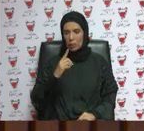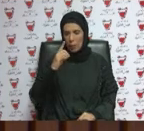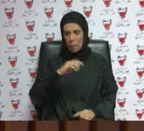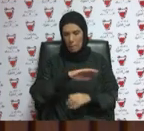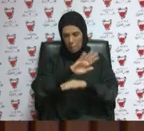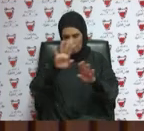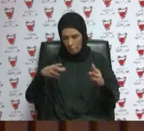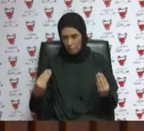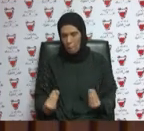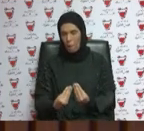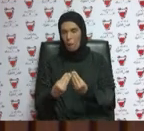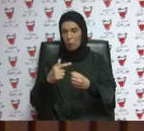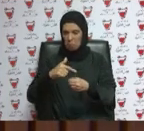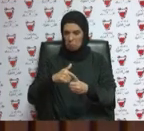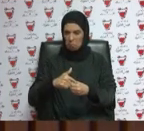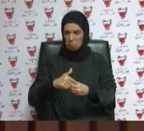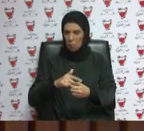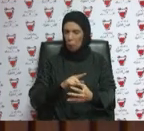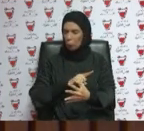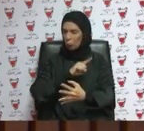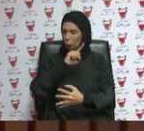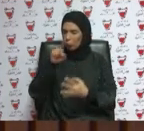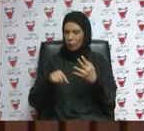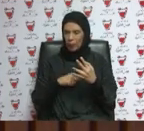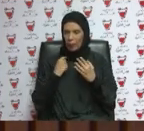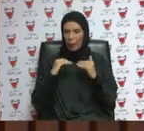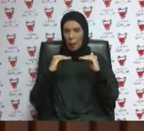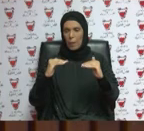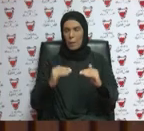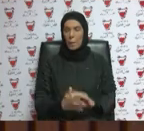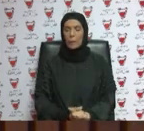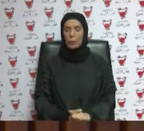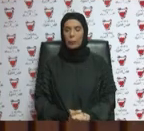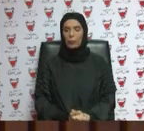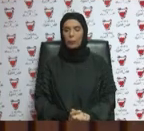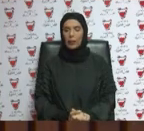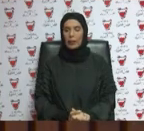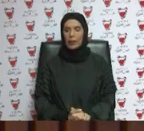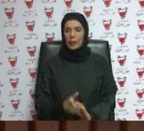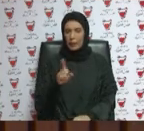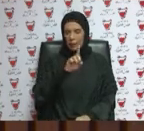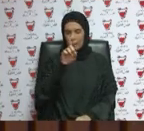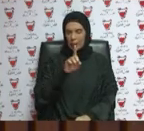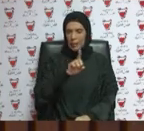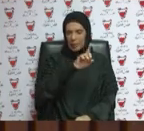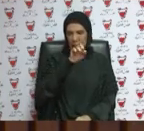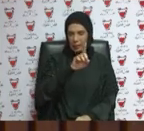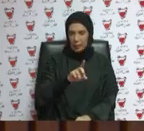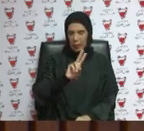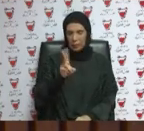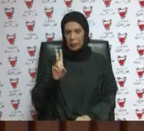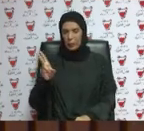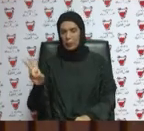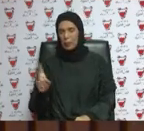الجميع بنتعداها ونوصل إلى بر الأمان. كان في عدد من الاستفسارات